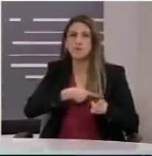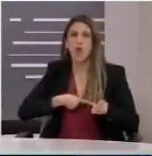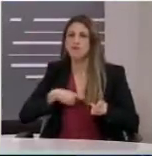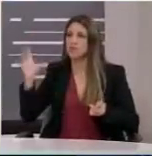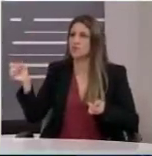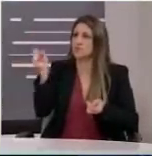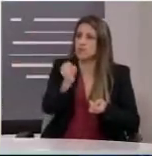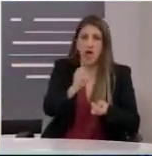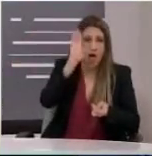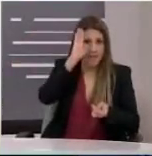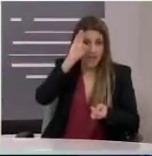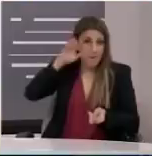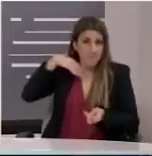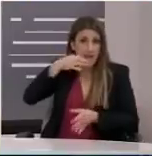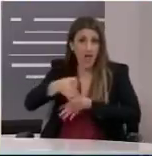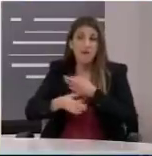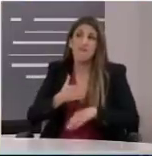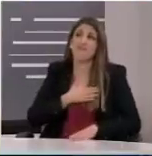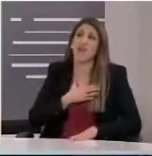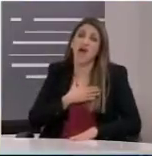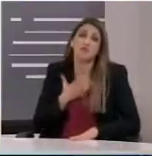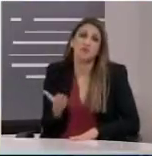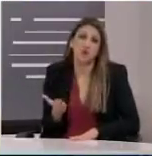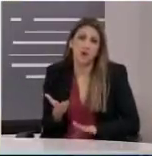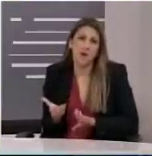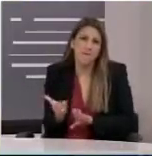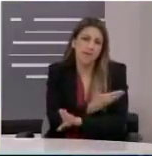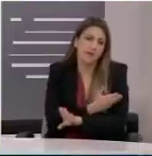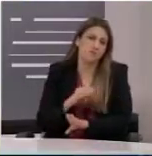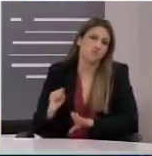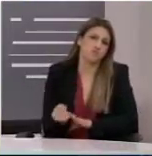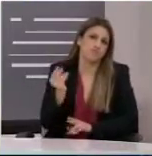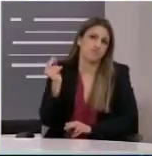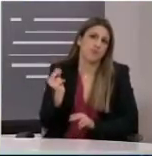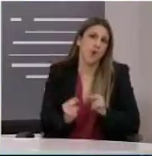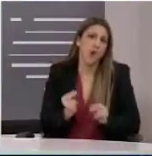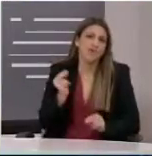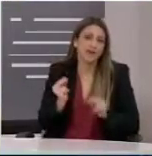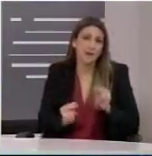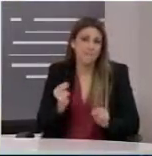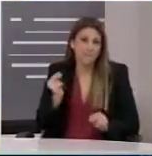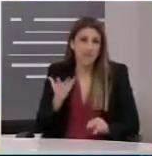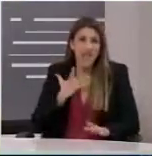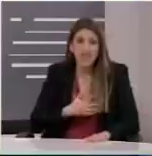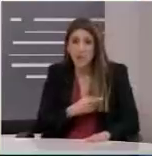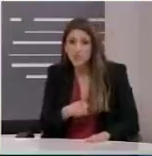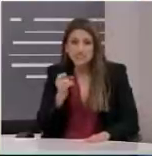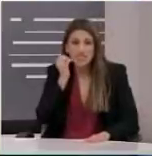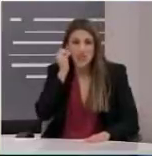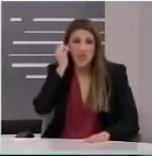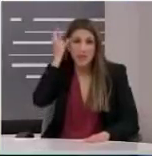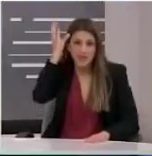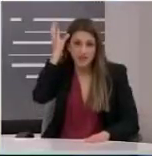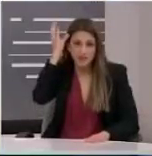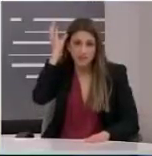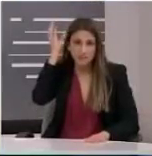να τις ευχαριστήσει την άλλη μέρα, κατόπιν όμως μιας τραγικής εξέλιξης. Και να σας θυμίσω, κυρίες και κύριοι